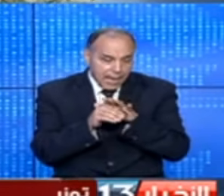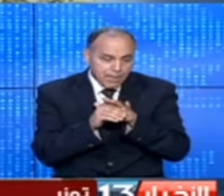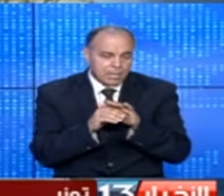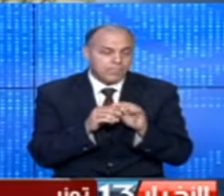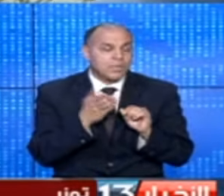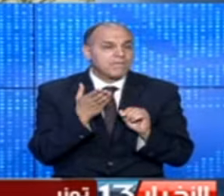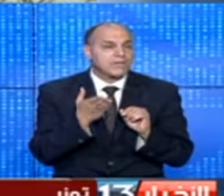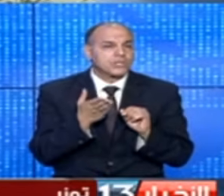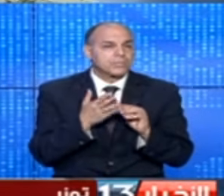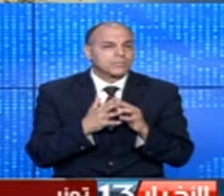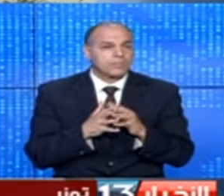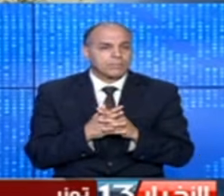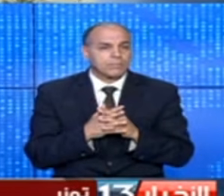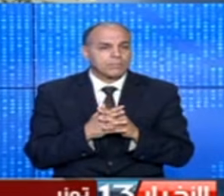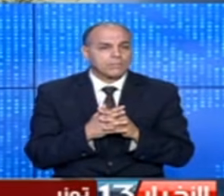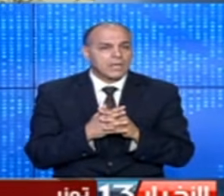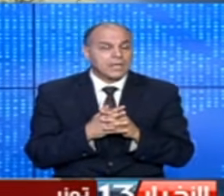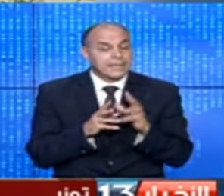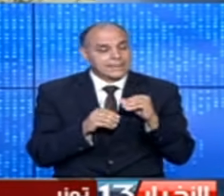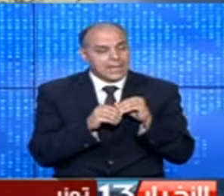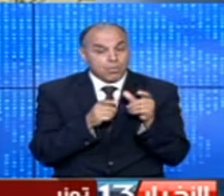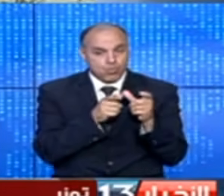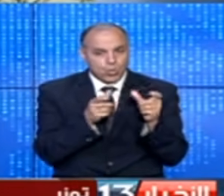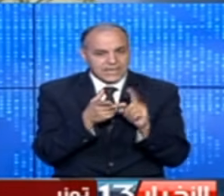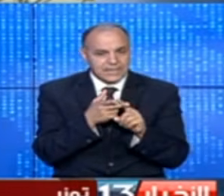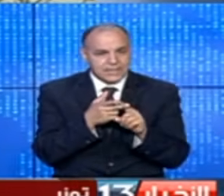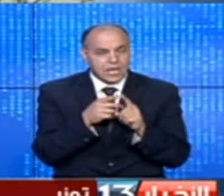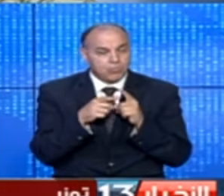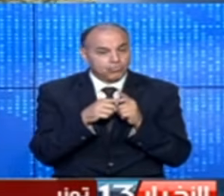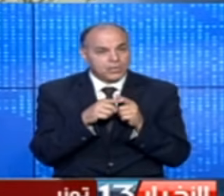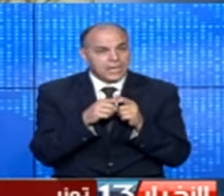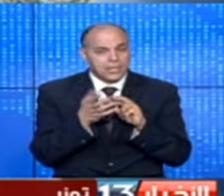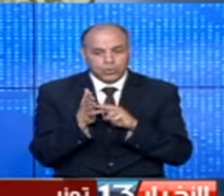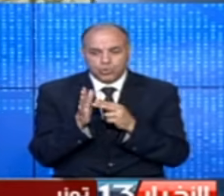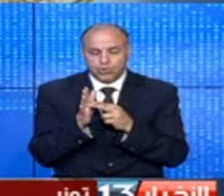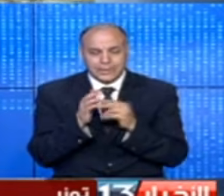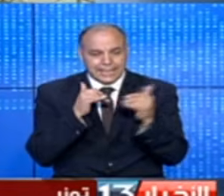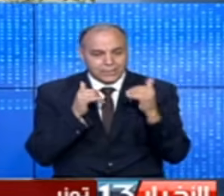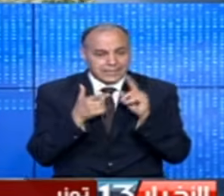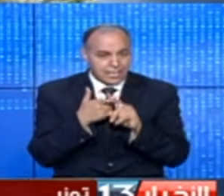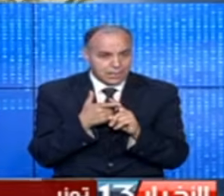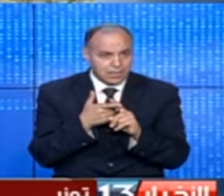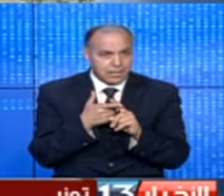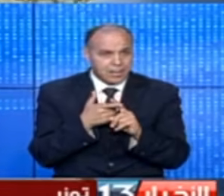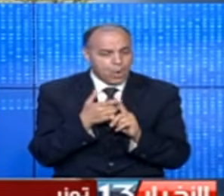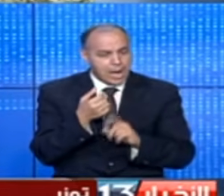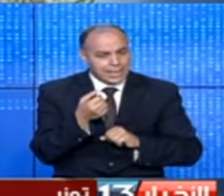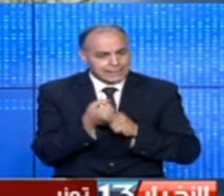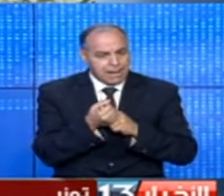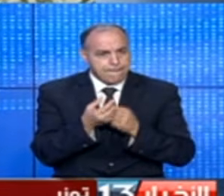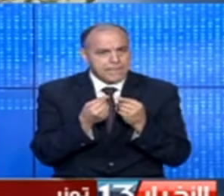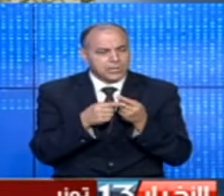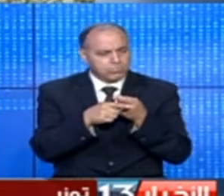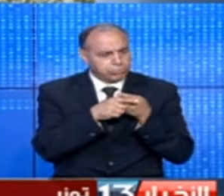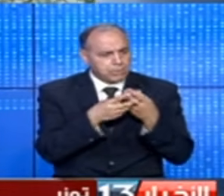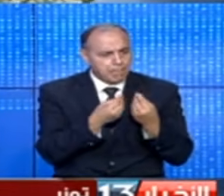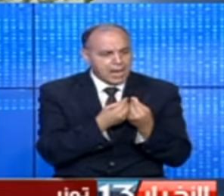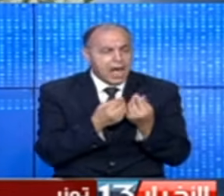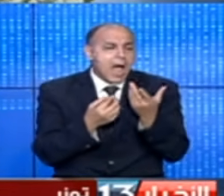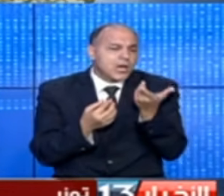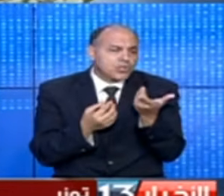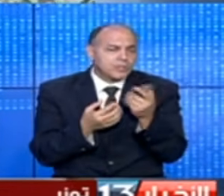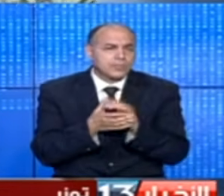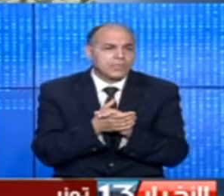ومتكامل تقود المؤسسة بإشراف وزارة تكنولوجيات الاتصال وبدعم من عديد الشركاء من